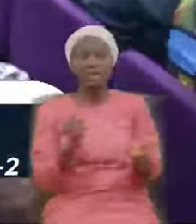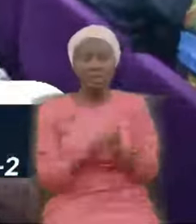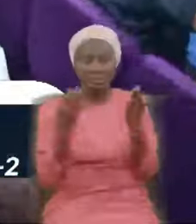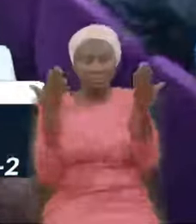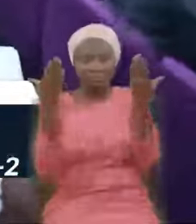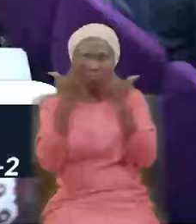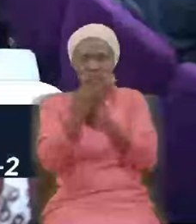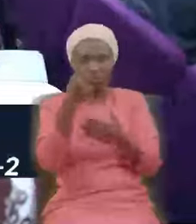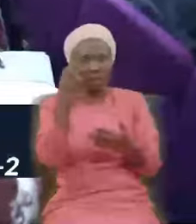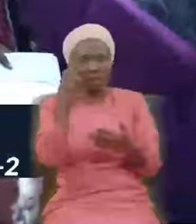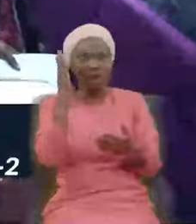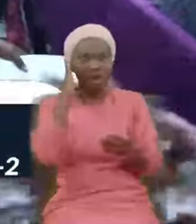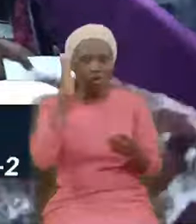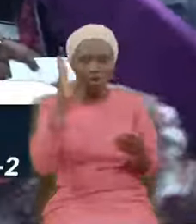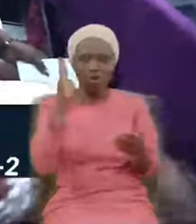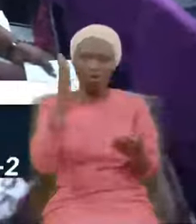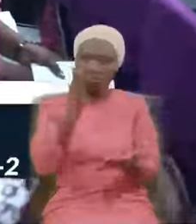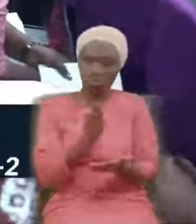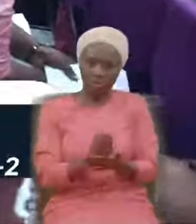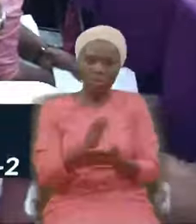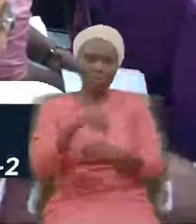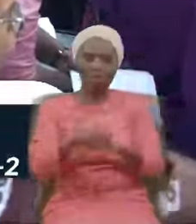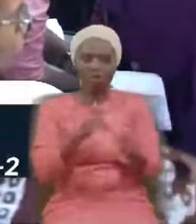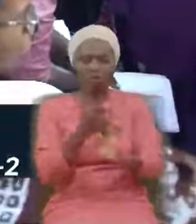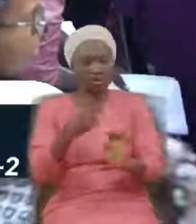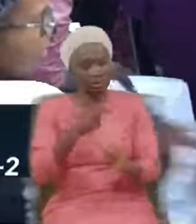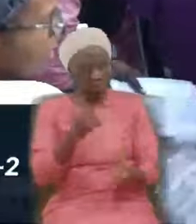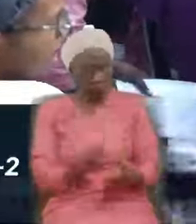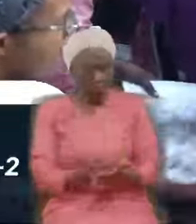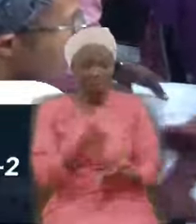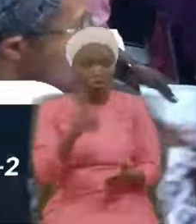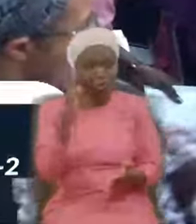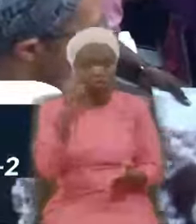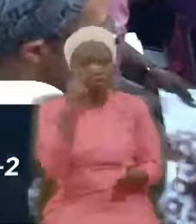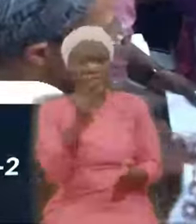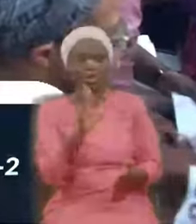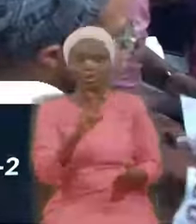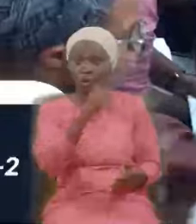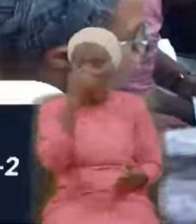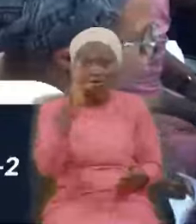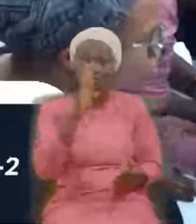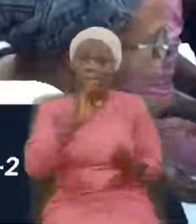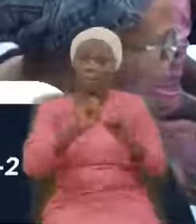va disparaître ce soir. Vous allez voir. Vos yeux seront très clairs.